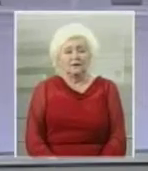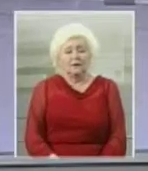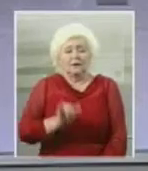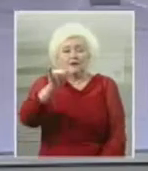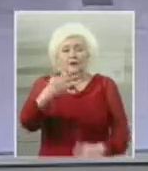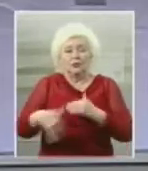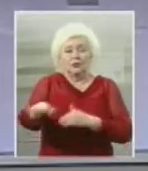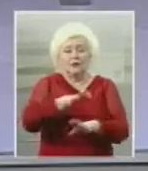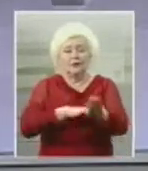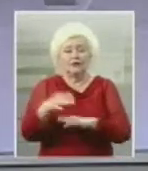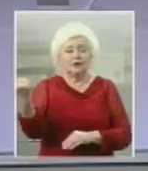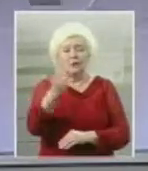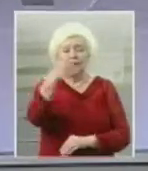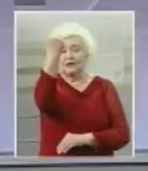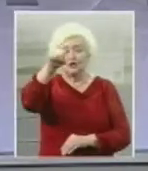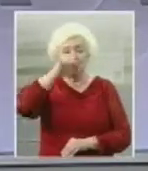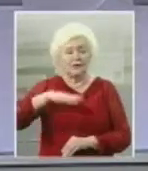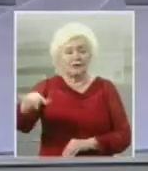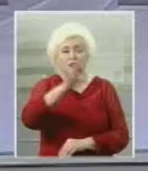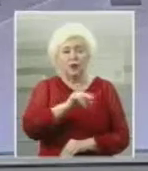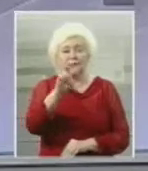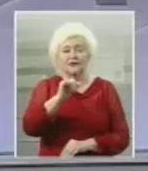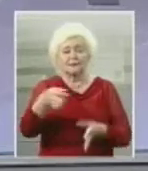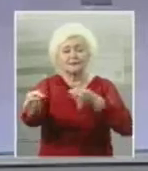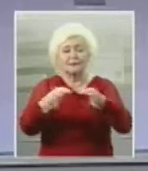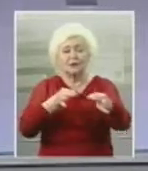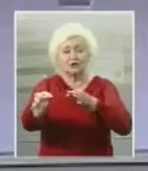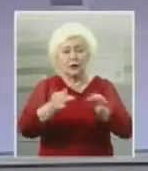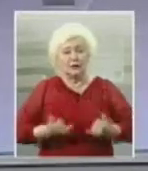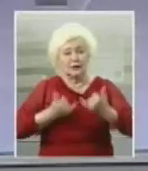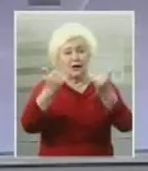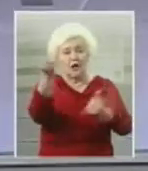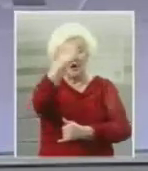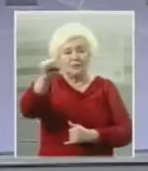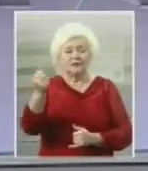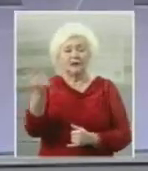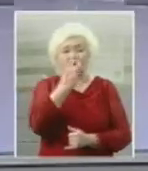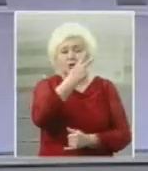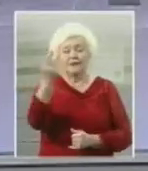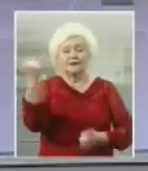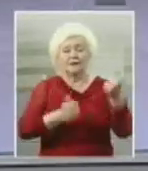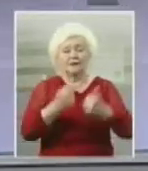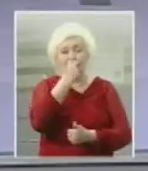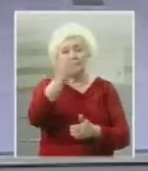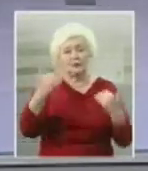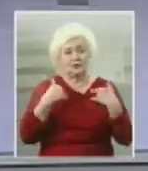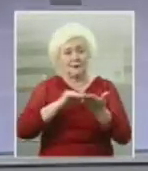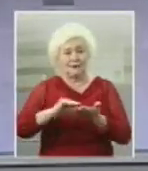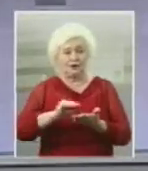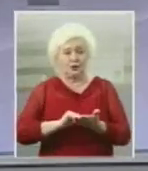У Херсоні відбувся перший чемпіонат України з бразильських шашок. Нагородження переможців у трьох видах змагань бачили наші